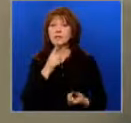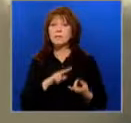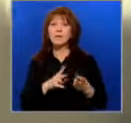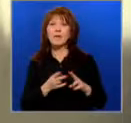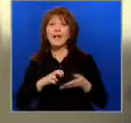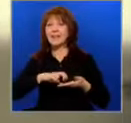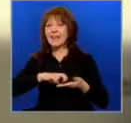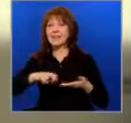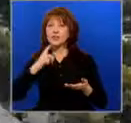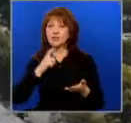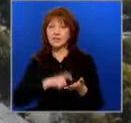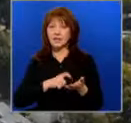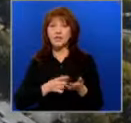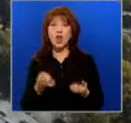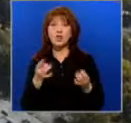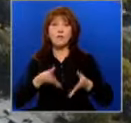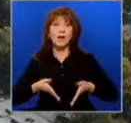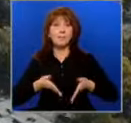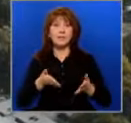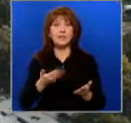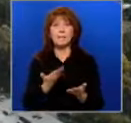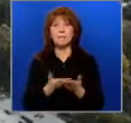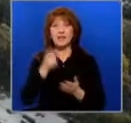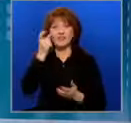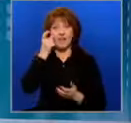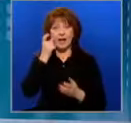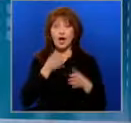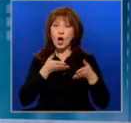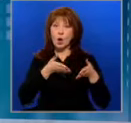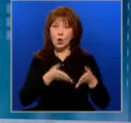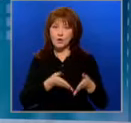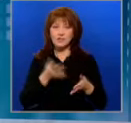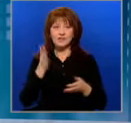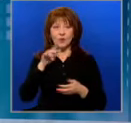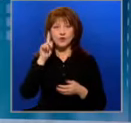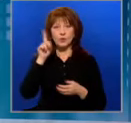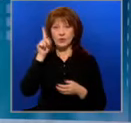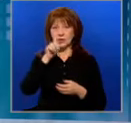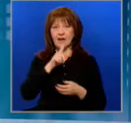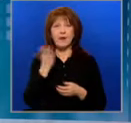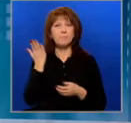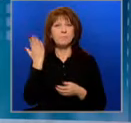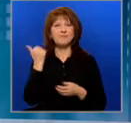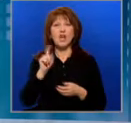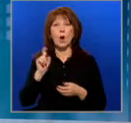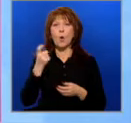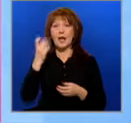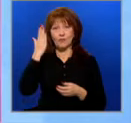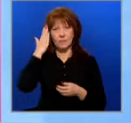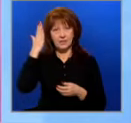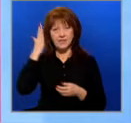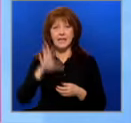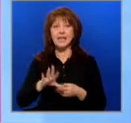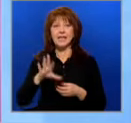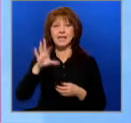За промените в данъчните закони и новия път пред Варна, гости в още от деня, бившият финансов министър Владислав Горанов и избрания за кмет на